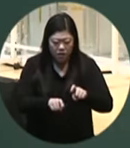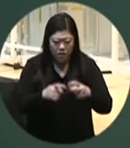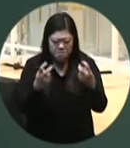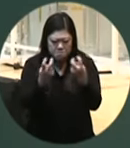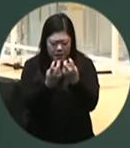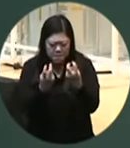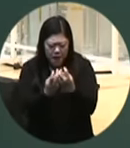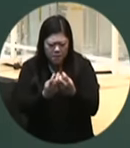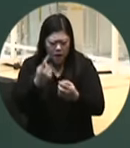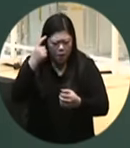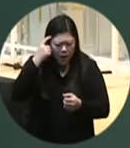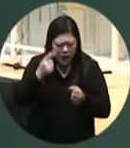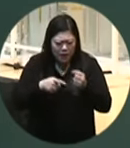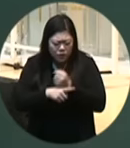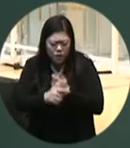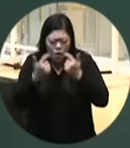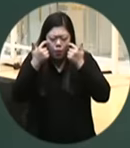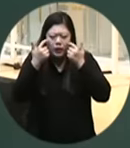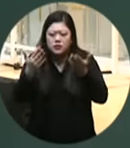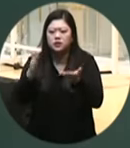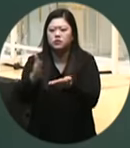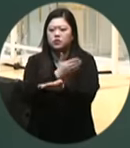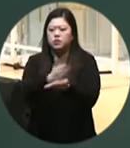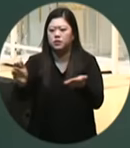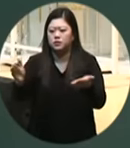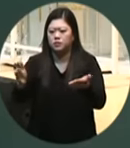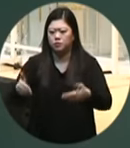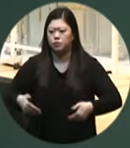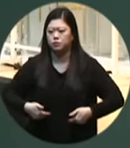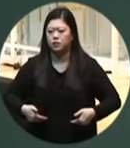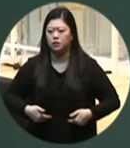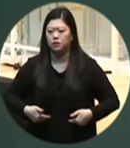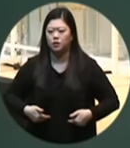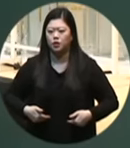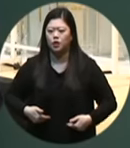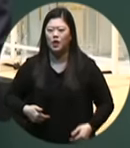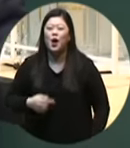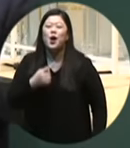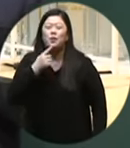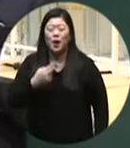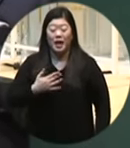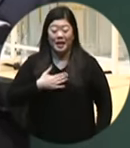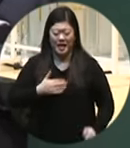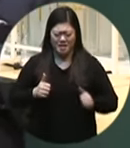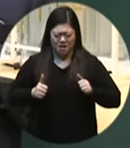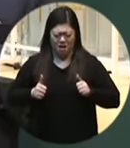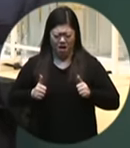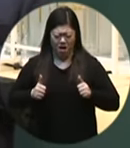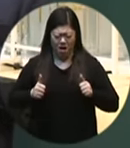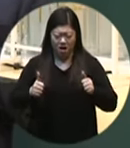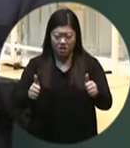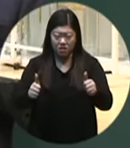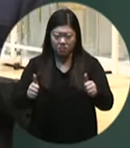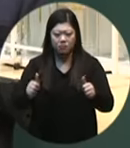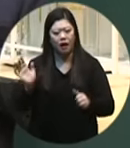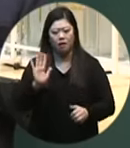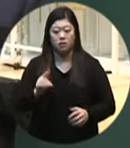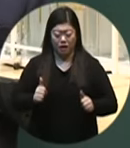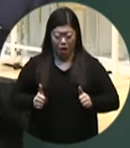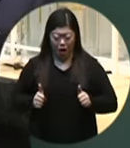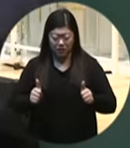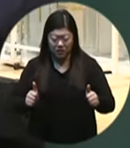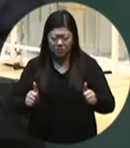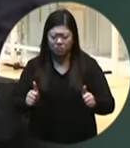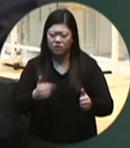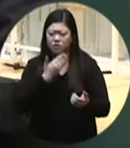know the method of how to put things into practice and the content. 저는 그렇게 뭐 열심히 하지 않습니다. 왜냐? 열심히 하는 게 중요한 게 아닐까요? I'm not very